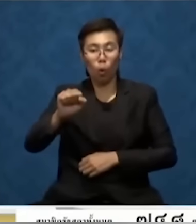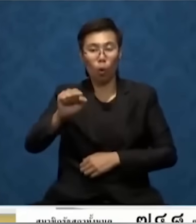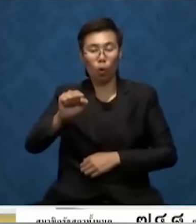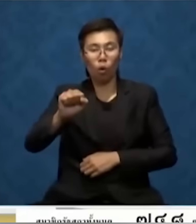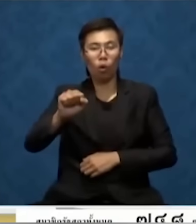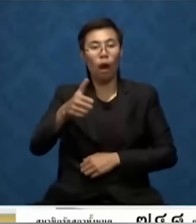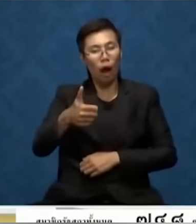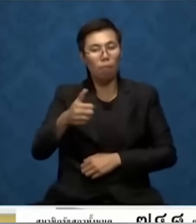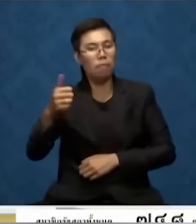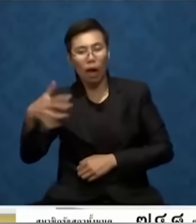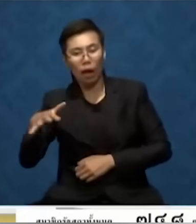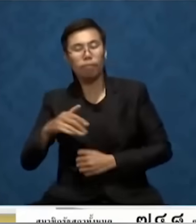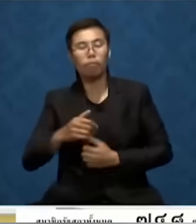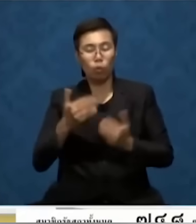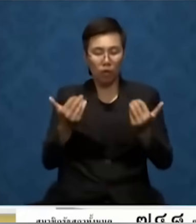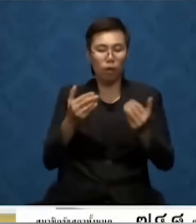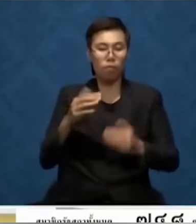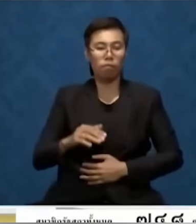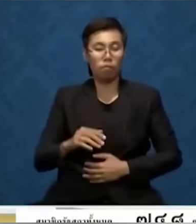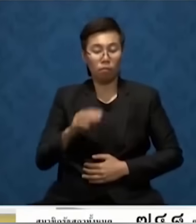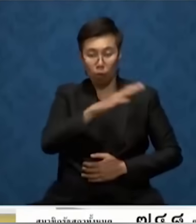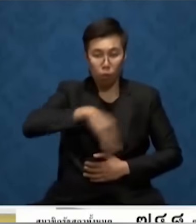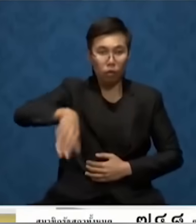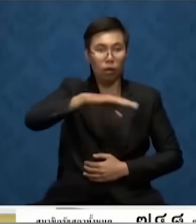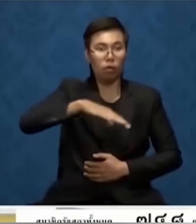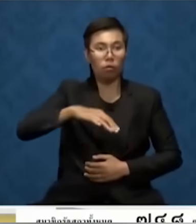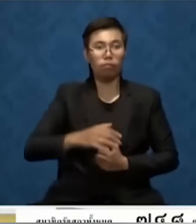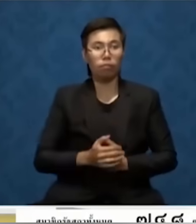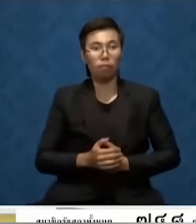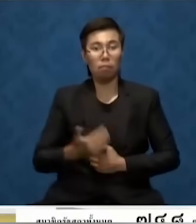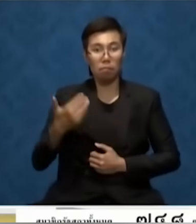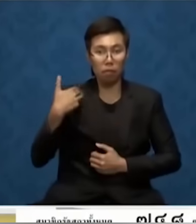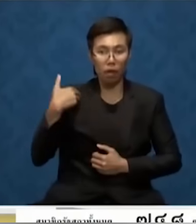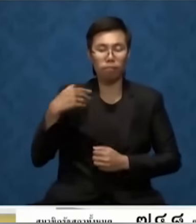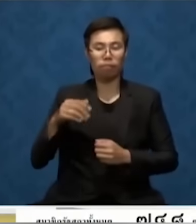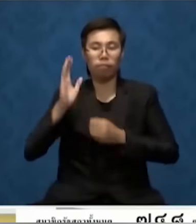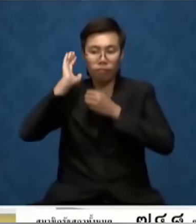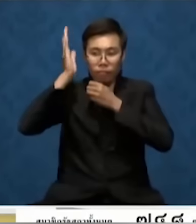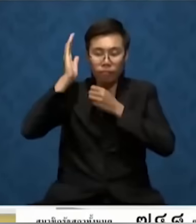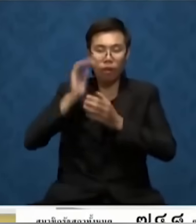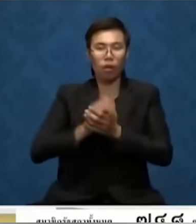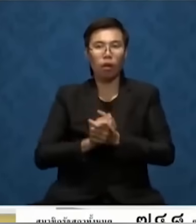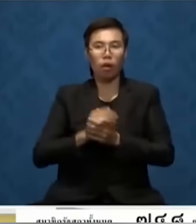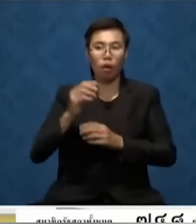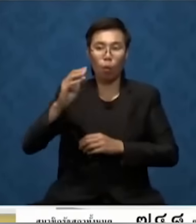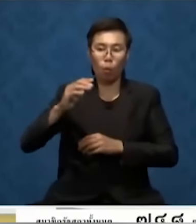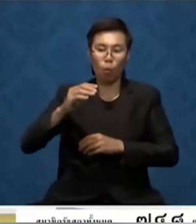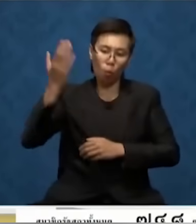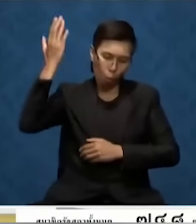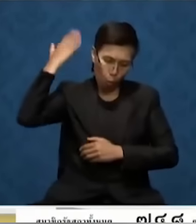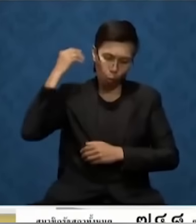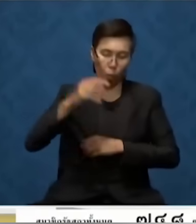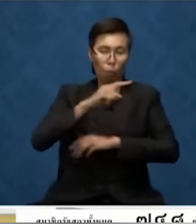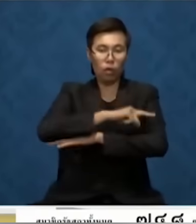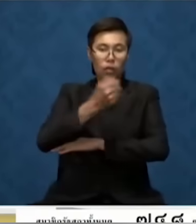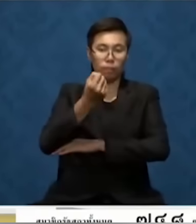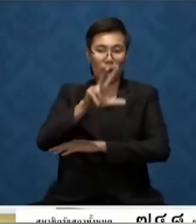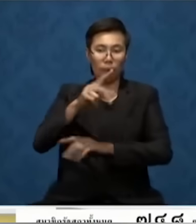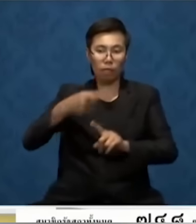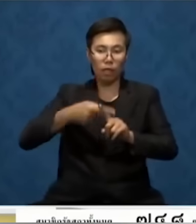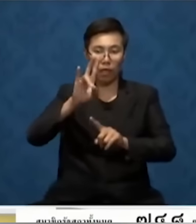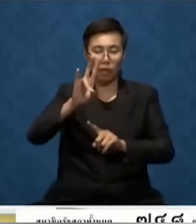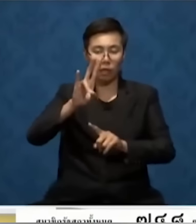ผมเองนะครับวันนี้ทุกท่านคงได้มีการอภิปรายมาตั้งแต่วันที่13กรกฎาคมอยู่แล้วว่าคุณพิธาลิ้มเจ